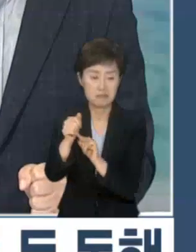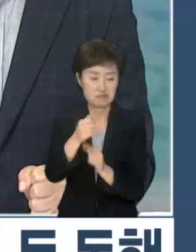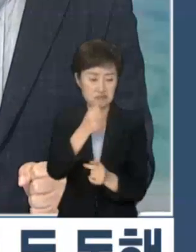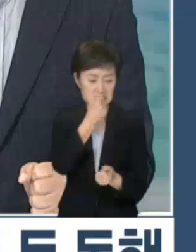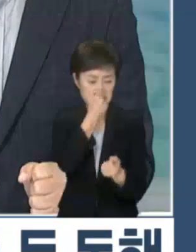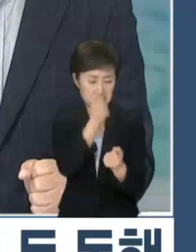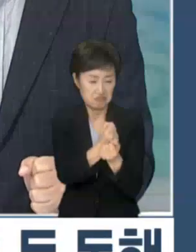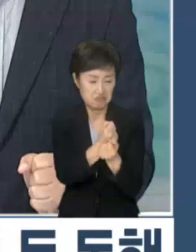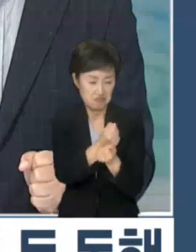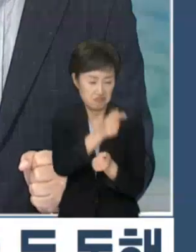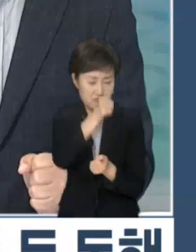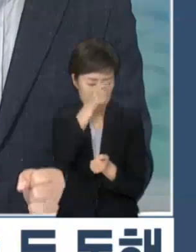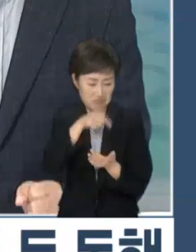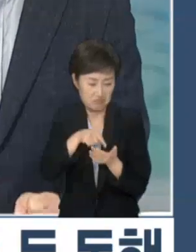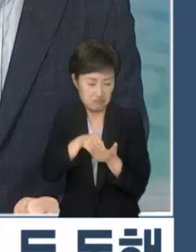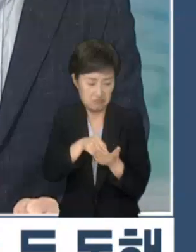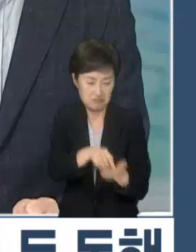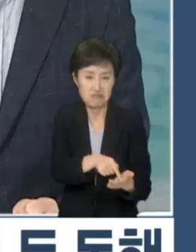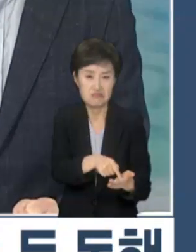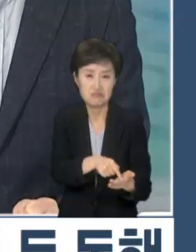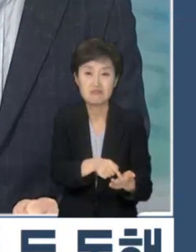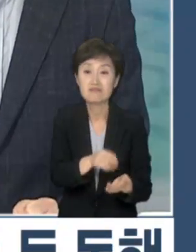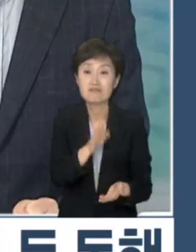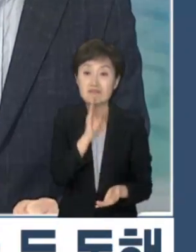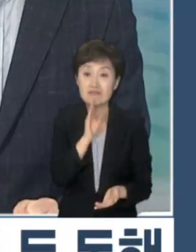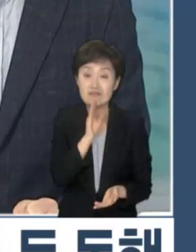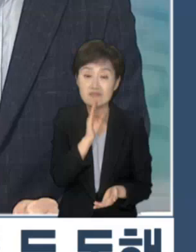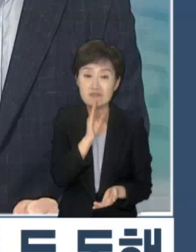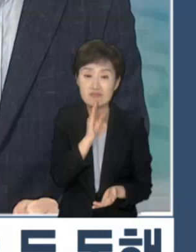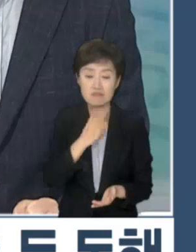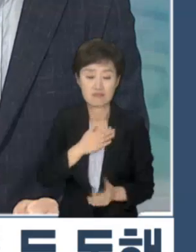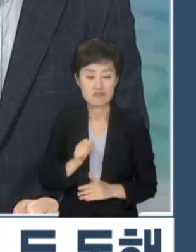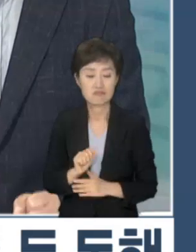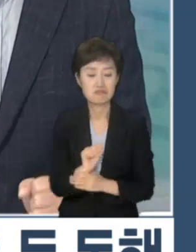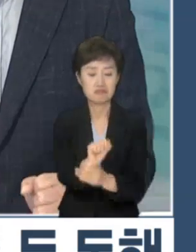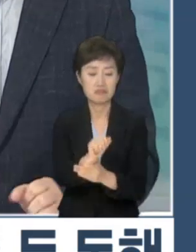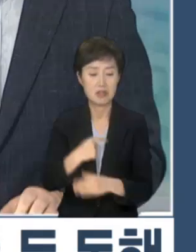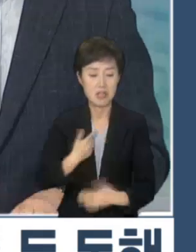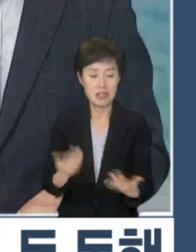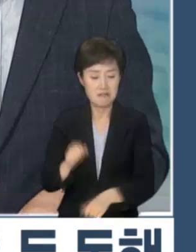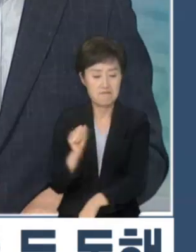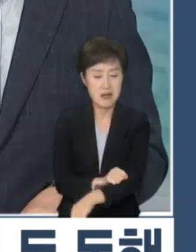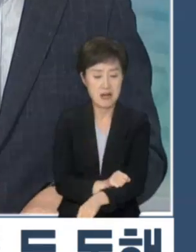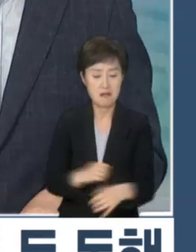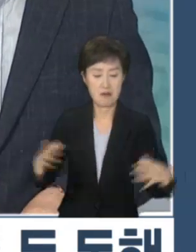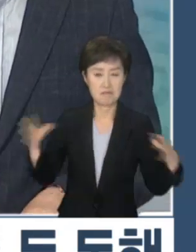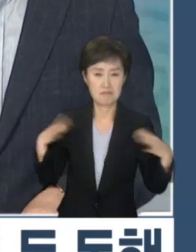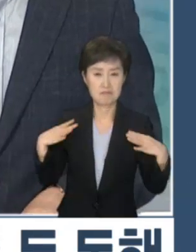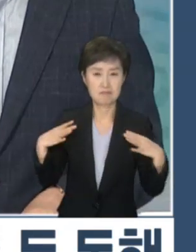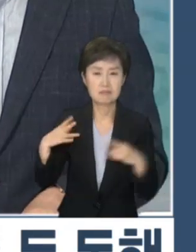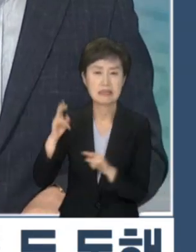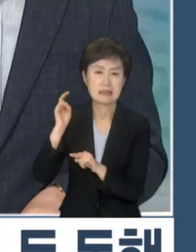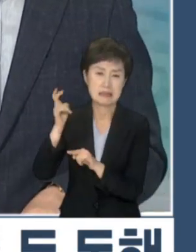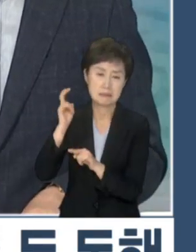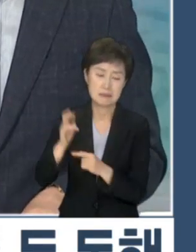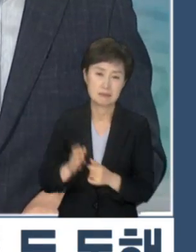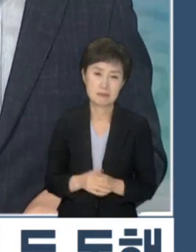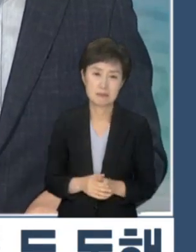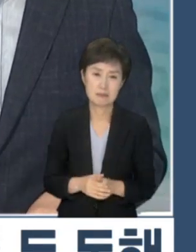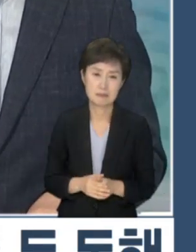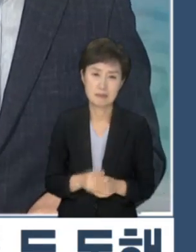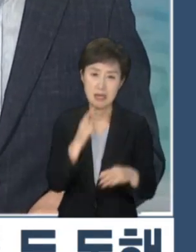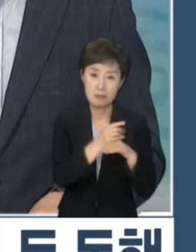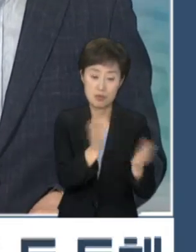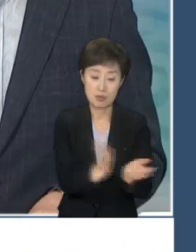강행했고 아직까지도 그 논란이 되고 있는 그쪽에 가서 나는 일 잘했습니다라고 자랑하고 싶으신 모양인데요.